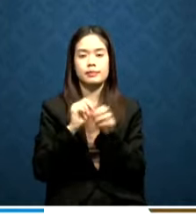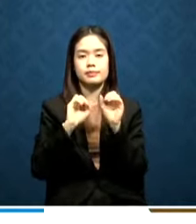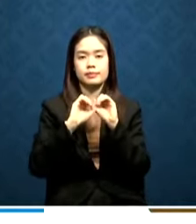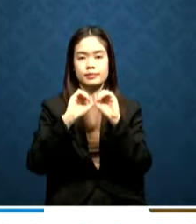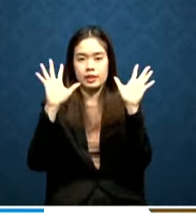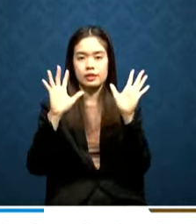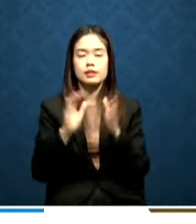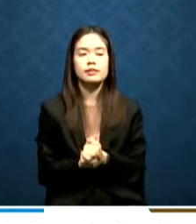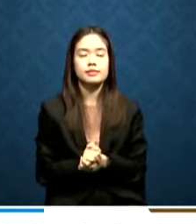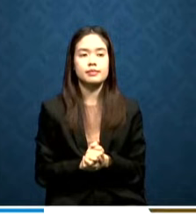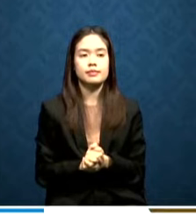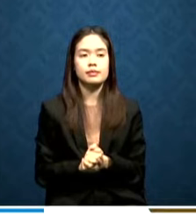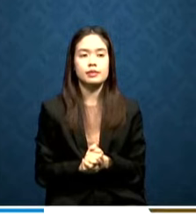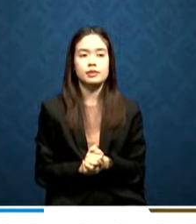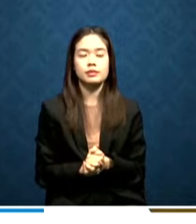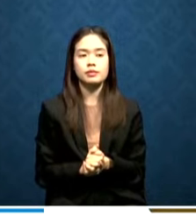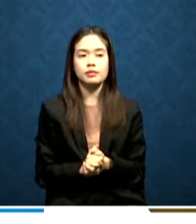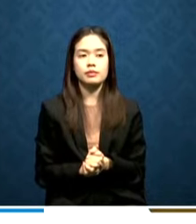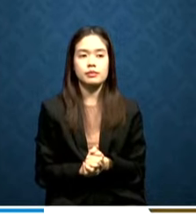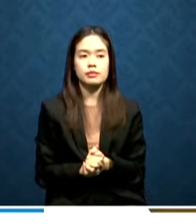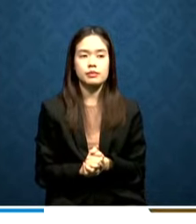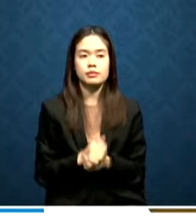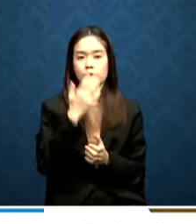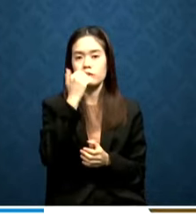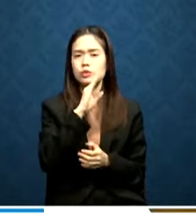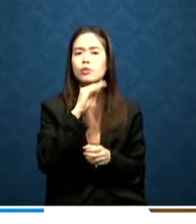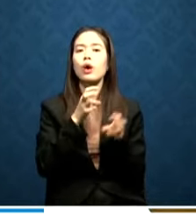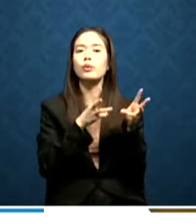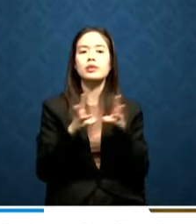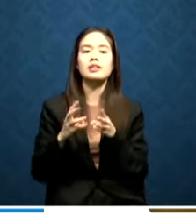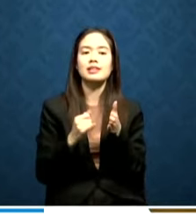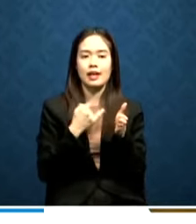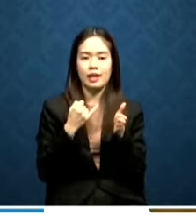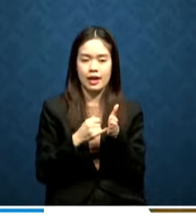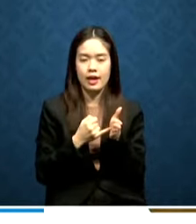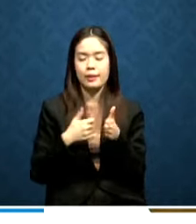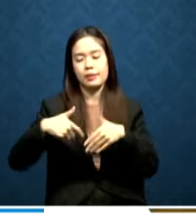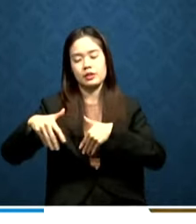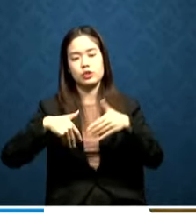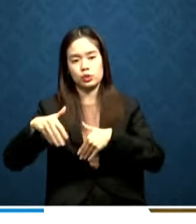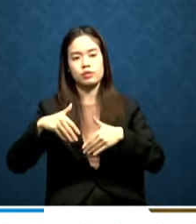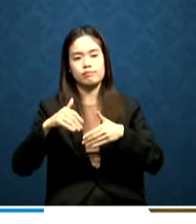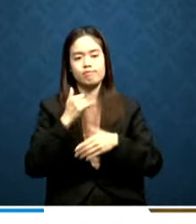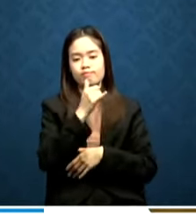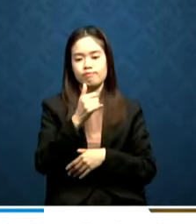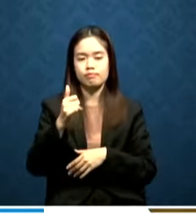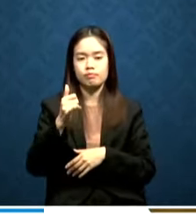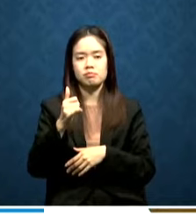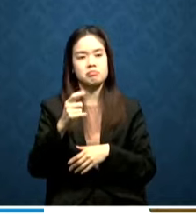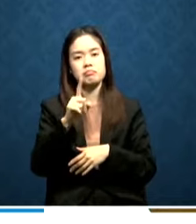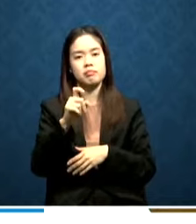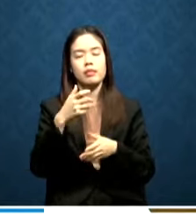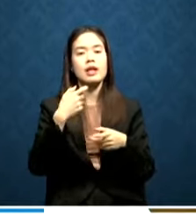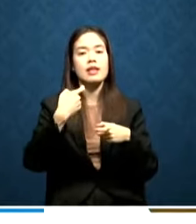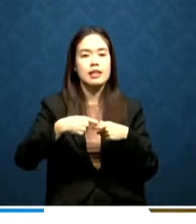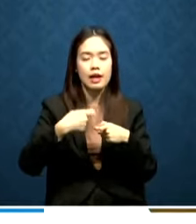นแบบนี้แล้วเนี่ยเชื่อว่าประชาชนจะมาใช้สิทธิ์กันเยอะเพราะว่าอาจจะไม่ต้องออกมาเองส่งทางไปรษณีย์ก็ได้แล้ว